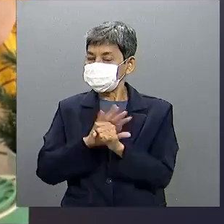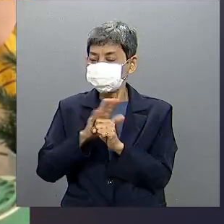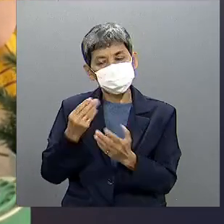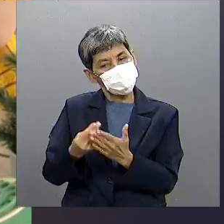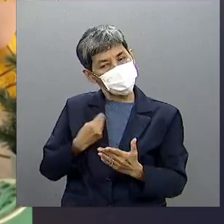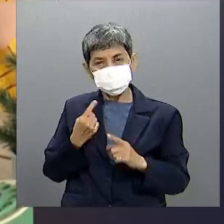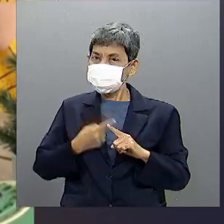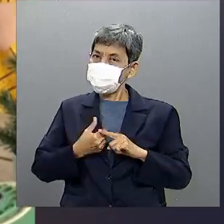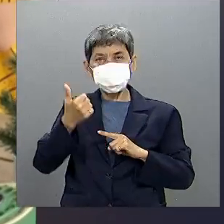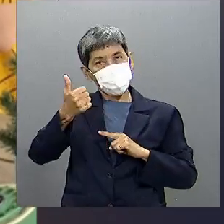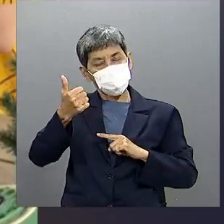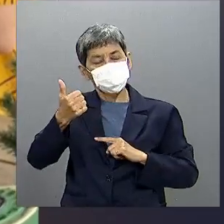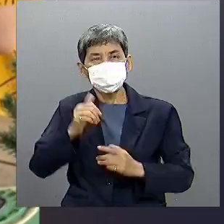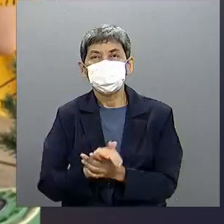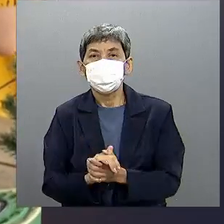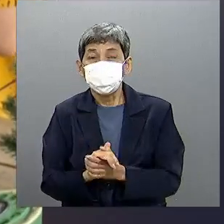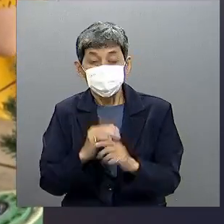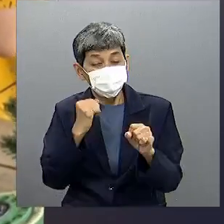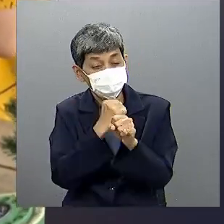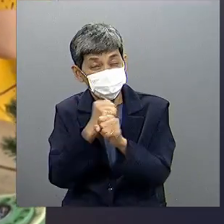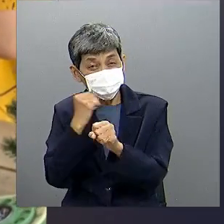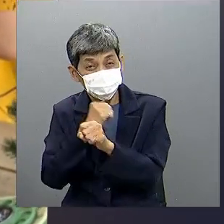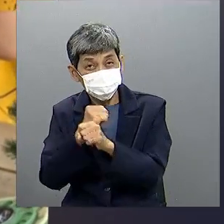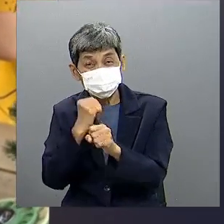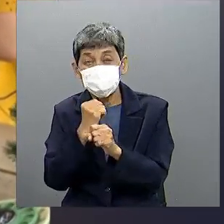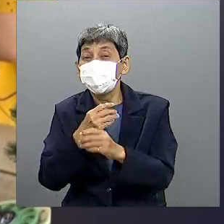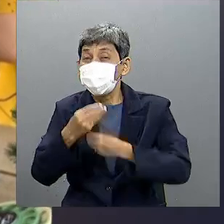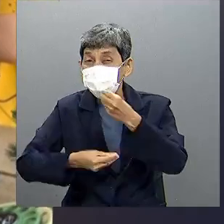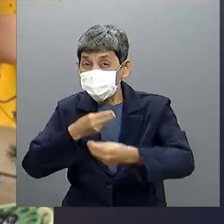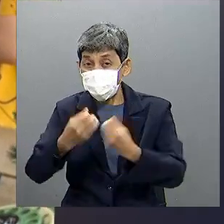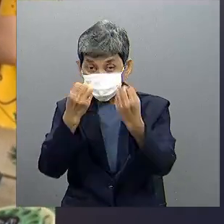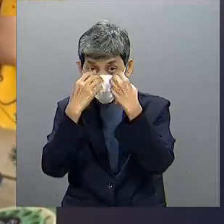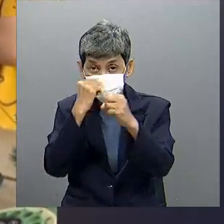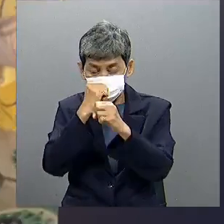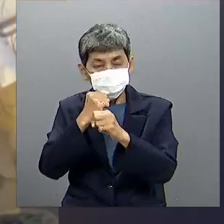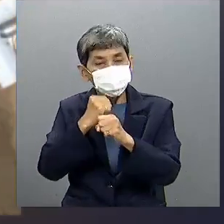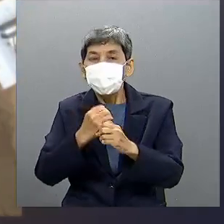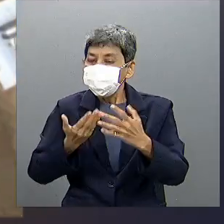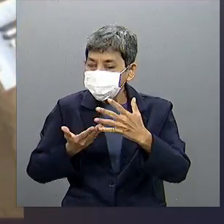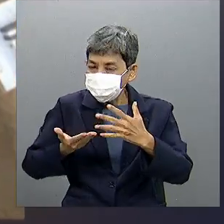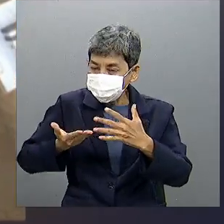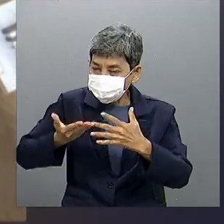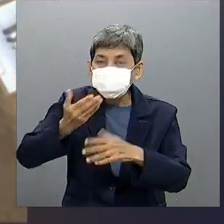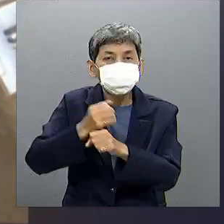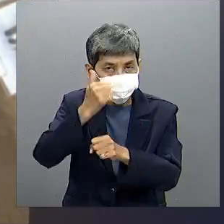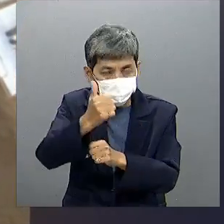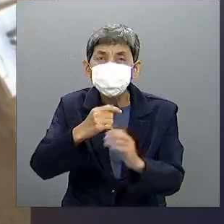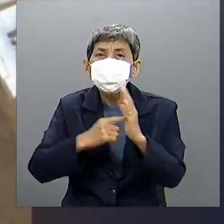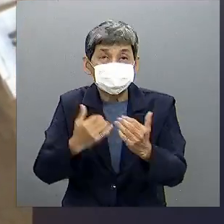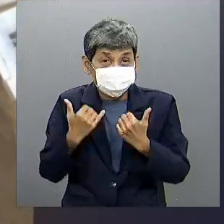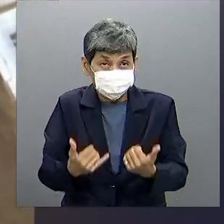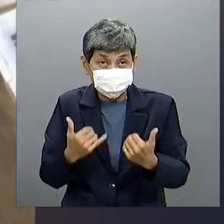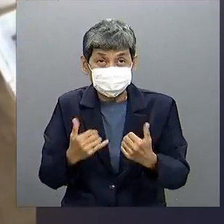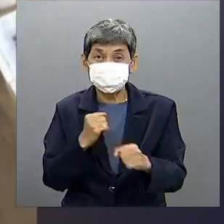ล้วก็ทักษะต่างๆที่ยังออนไลน์สอนนะคะมันสามารถเอาไปต่อยอดต่างๆได้อย่างเช่นสมัยนี้การขายออน